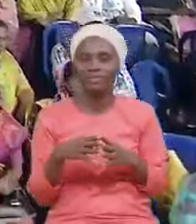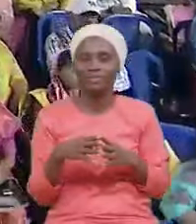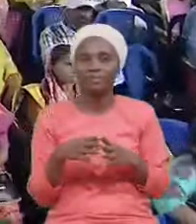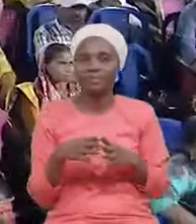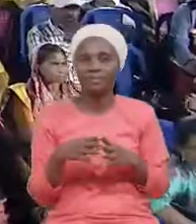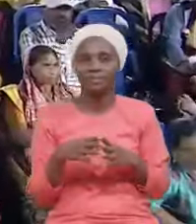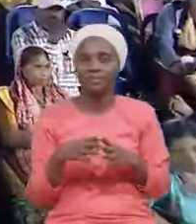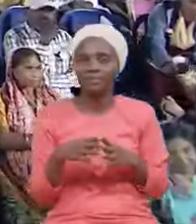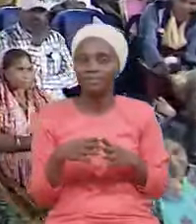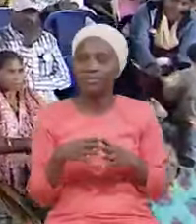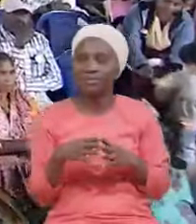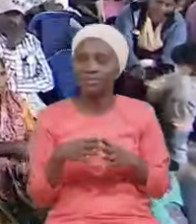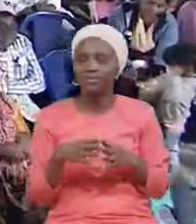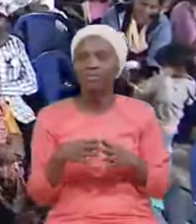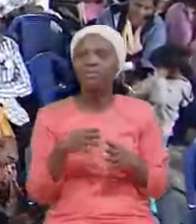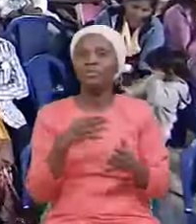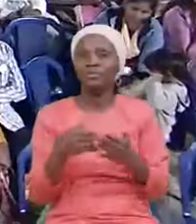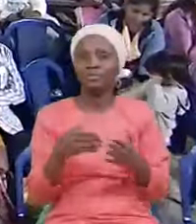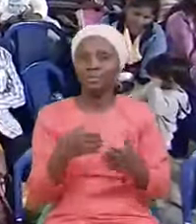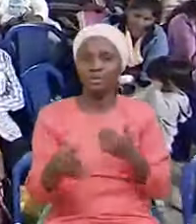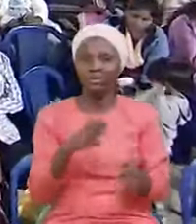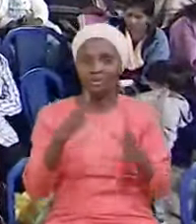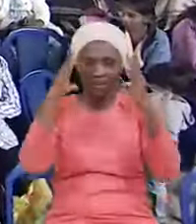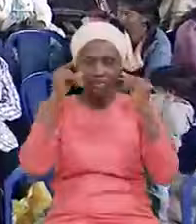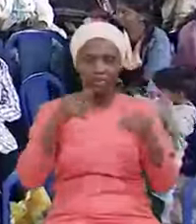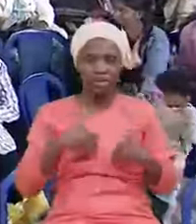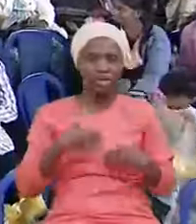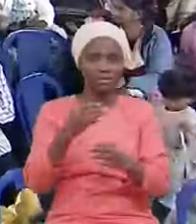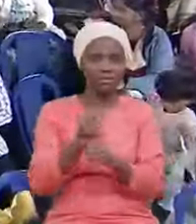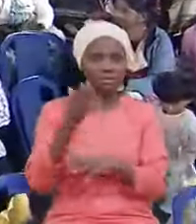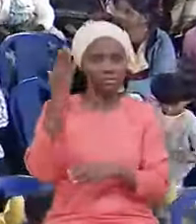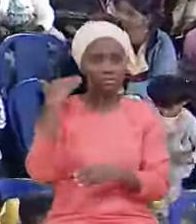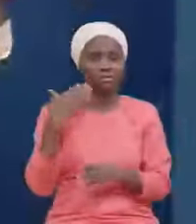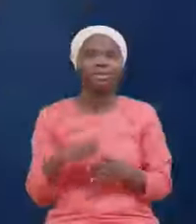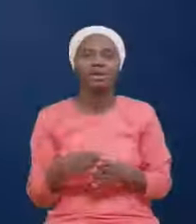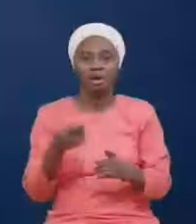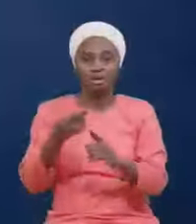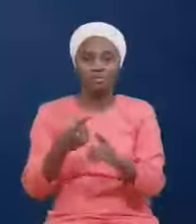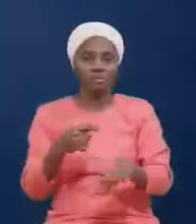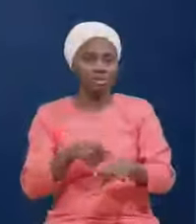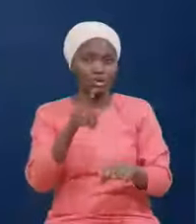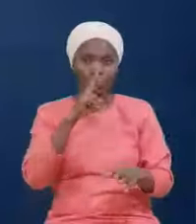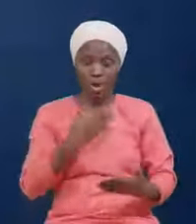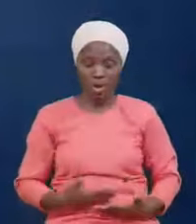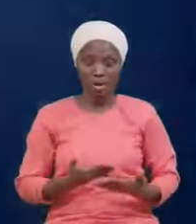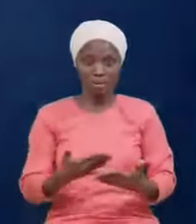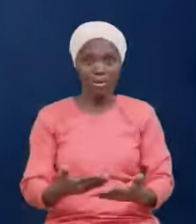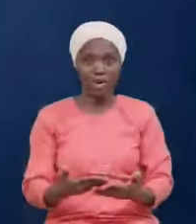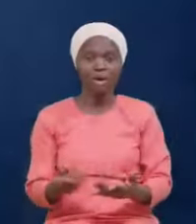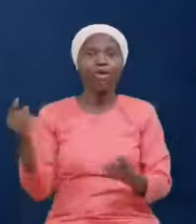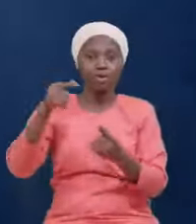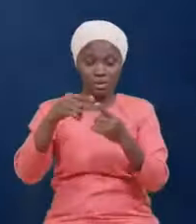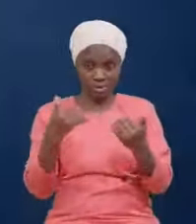మీకు అందిస్తున్నాం. Whatever experience you got between the, from the time you were born until this